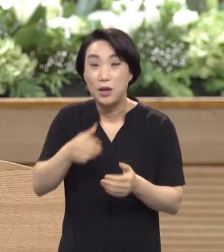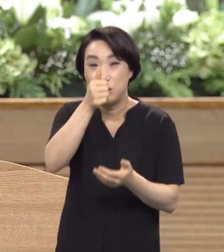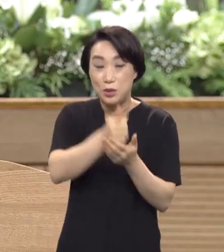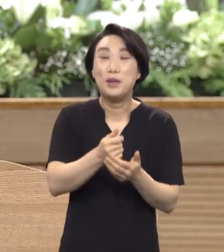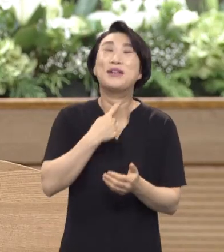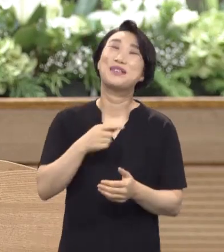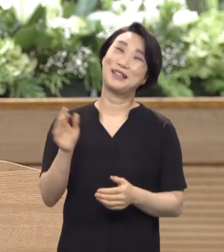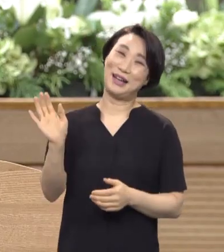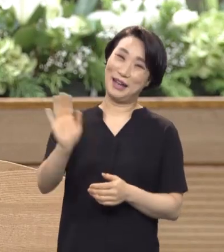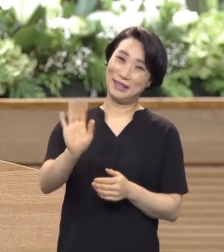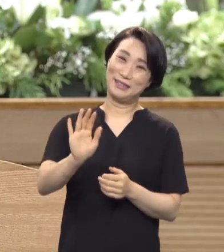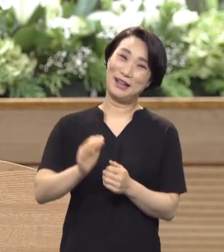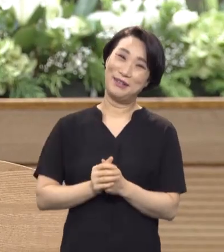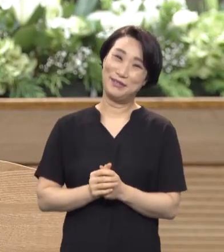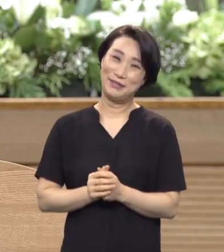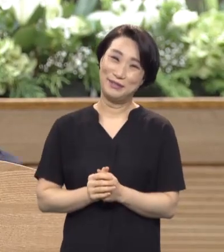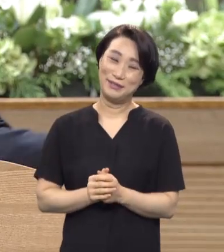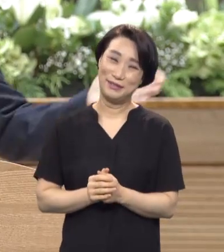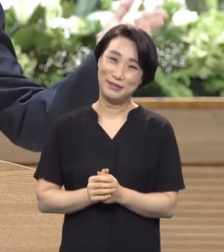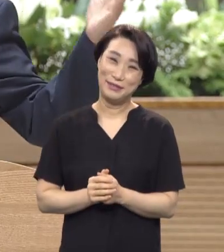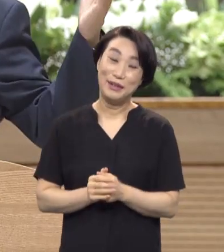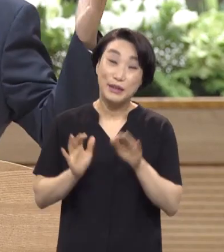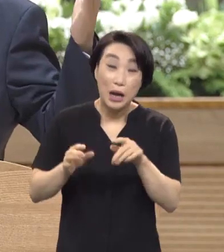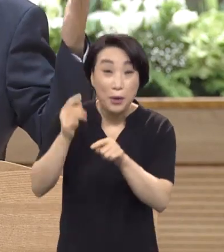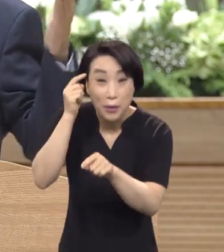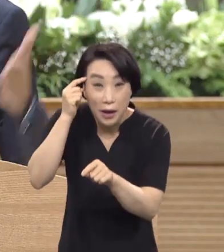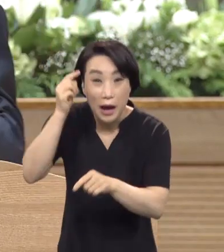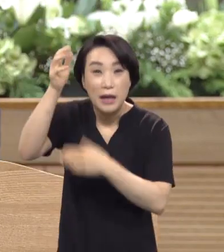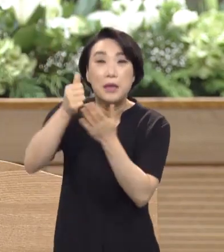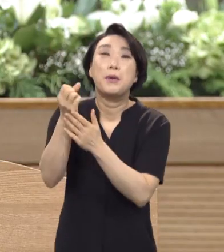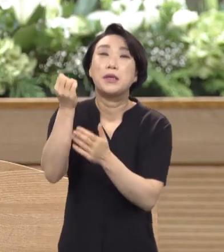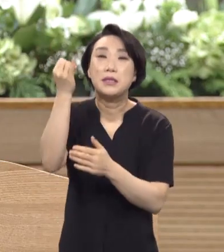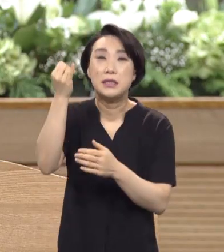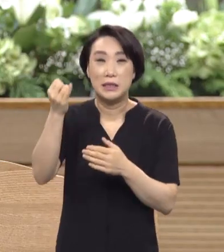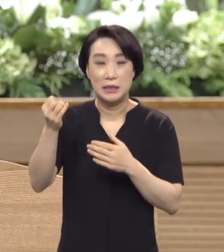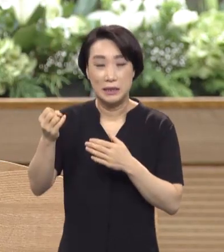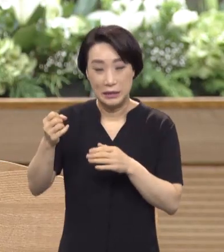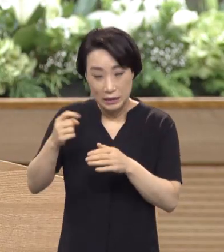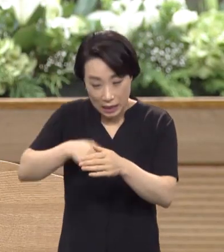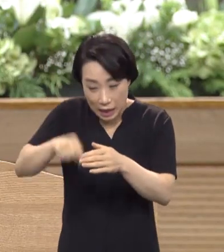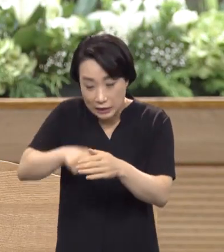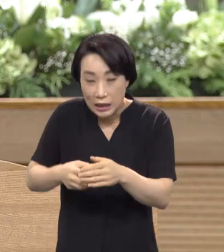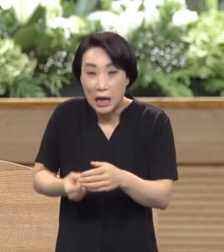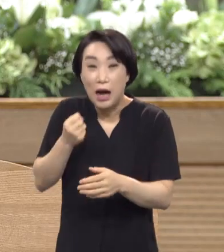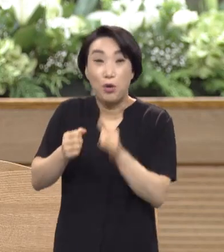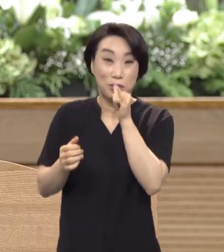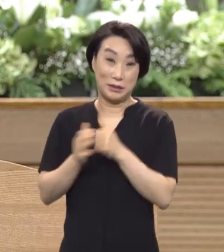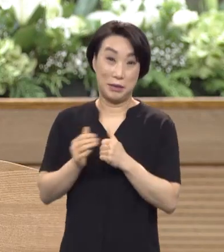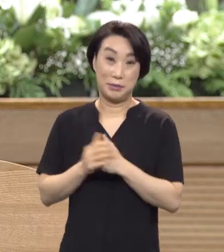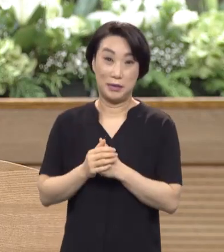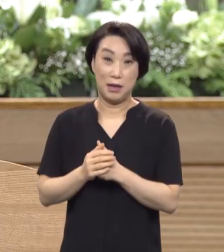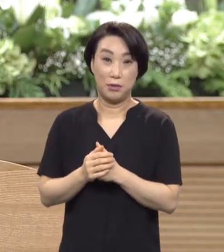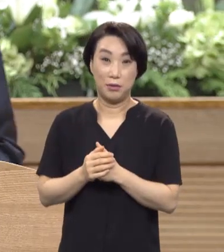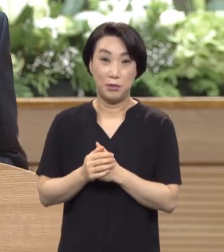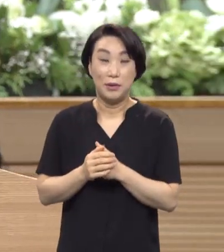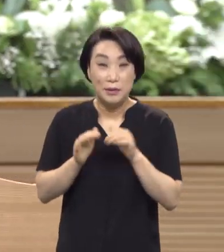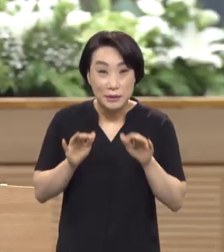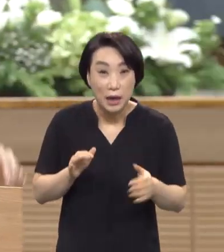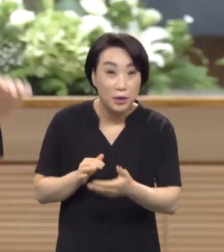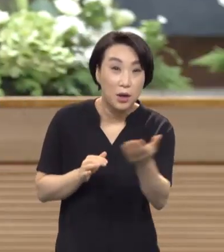죄를 짓지 아니하나니 이는 하나님의 씨가 그 속에 거합니다.